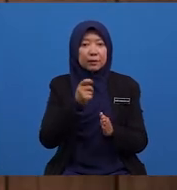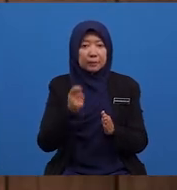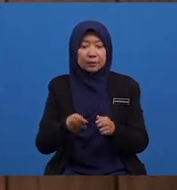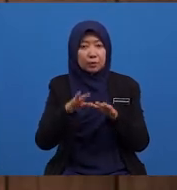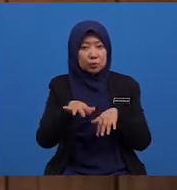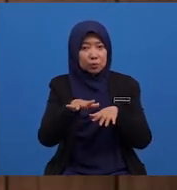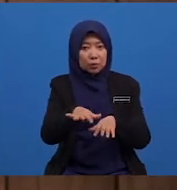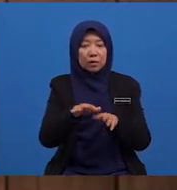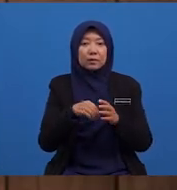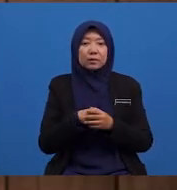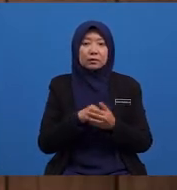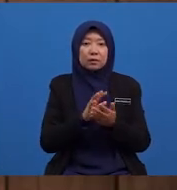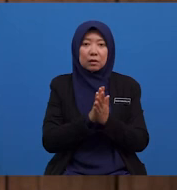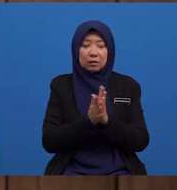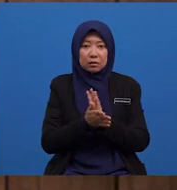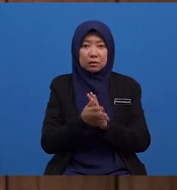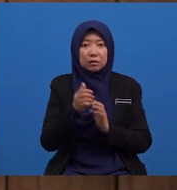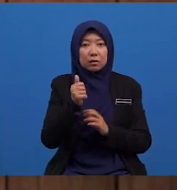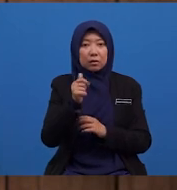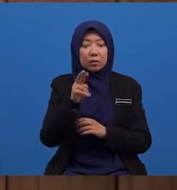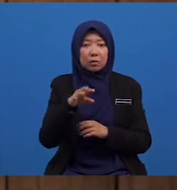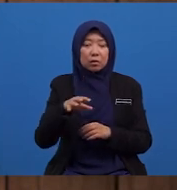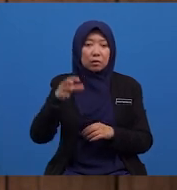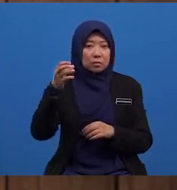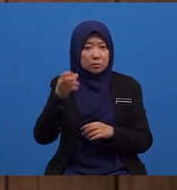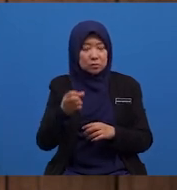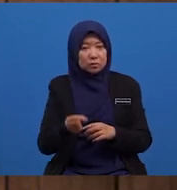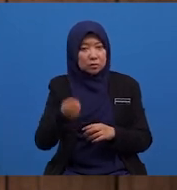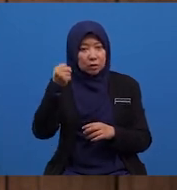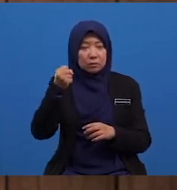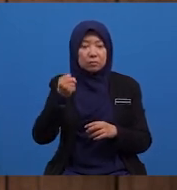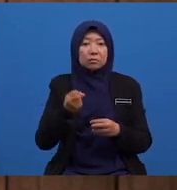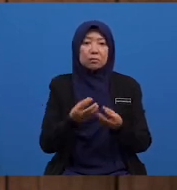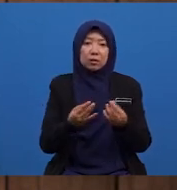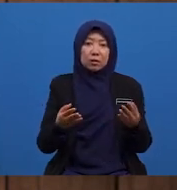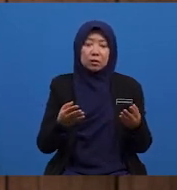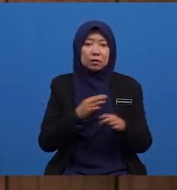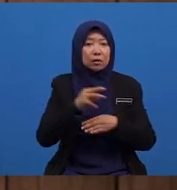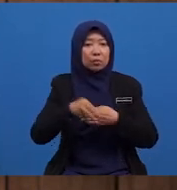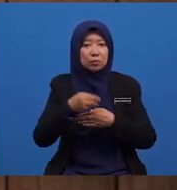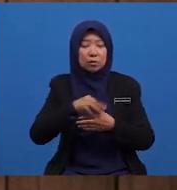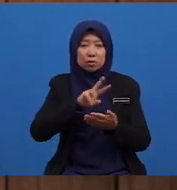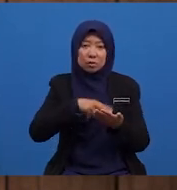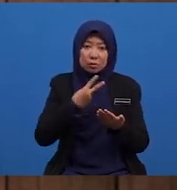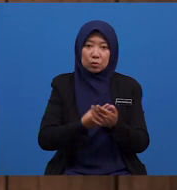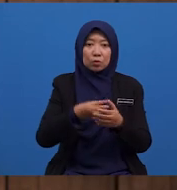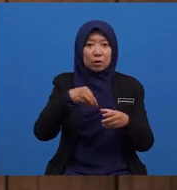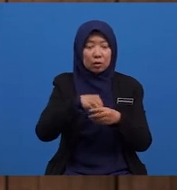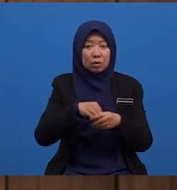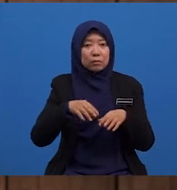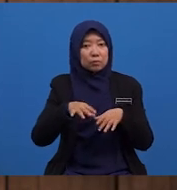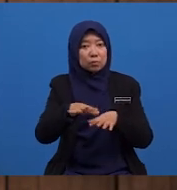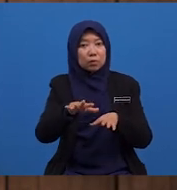Dengan tumbuhnya aur yang mencengkam tanah, maka tidak mudah tanah jatuh ke dalam sungai.